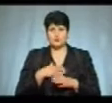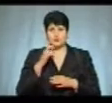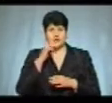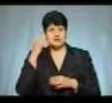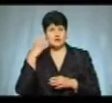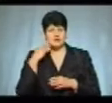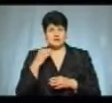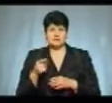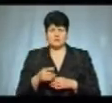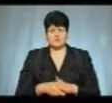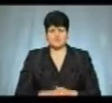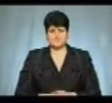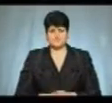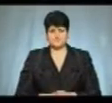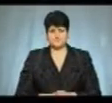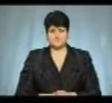козацтвом Тернопілля.